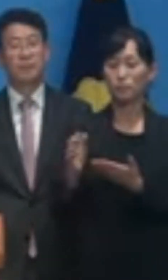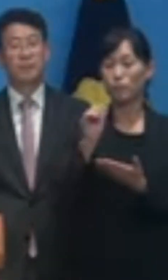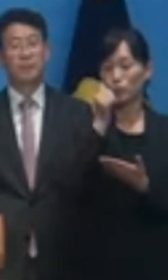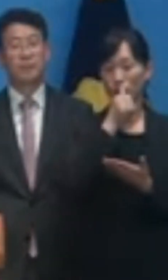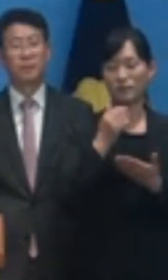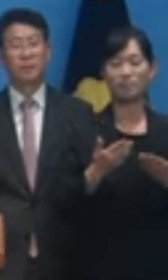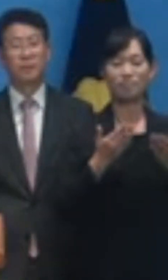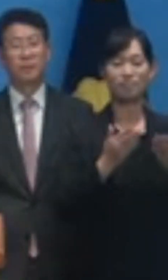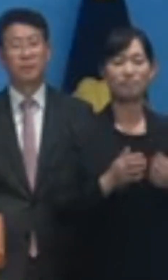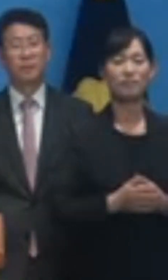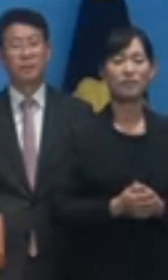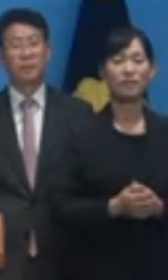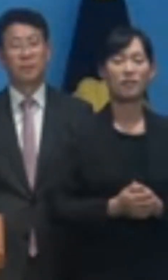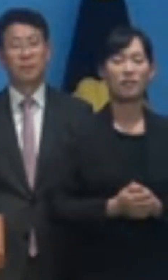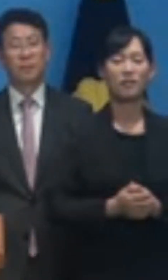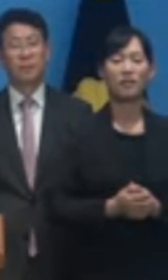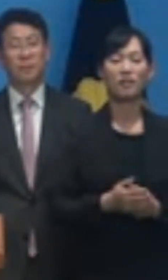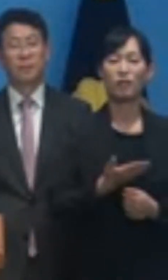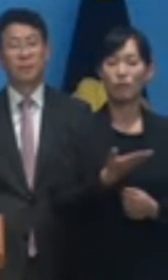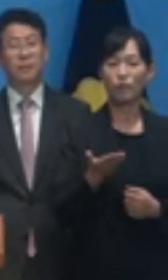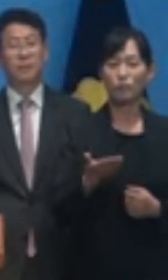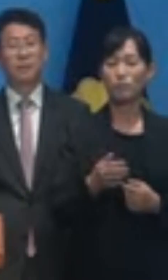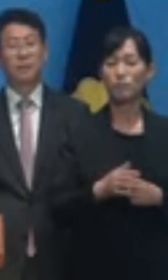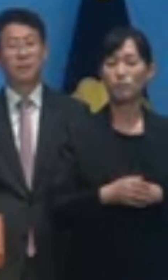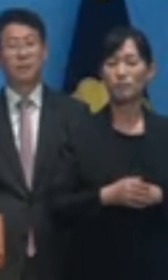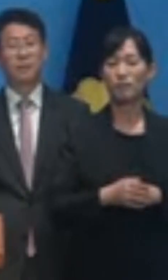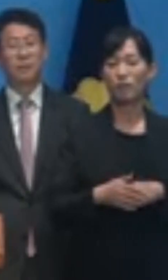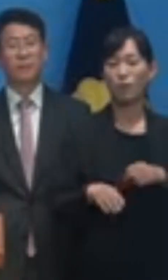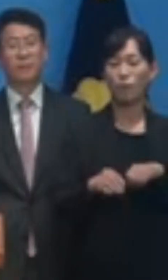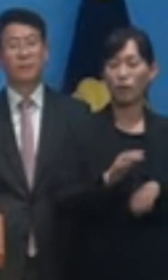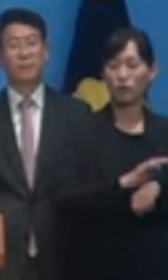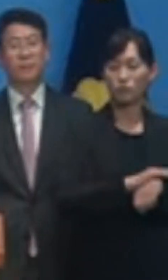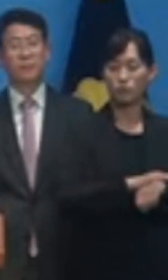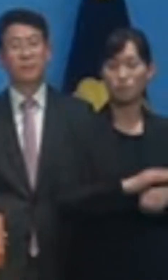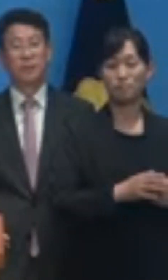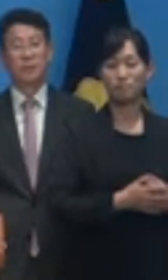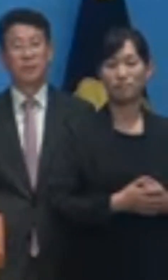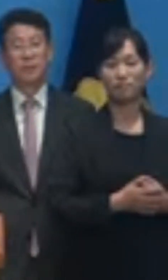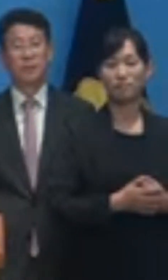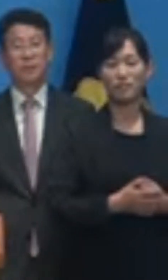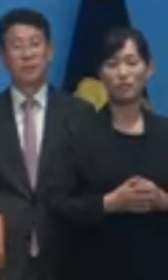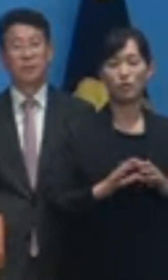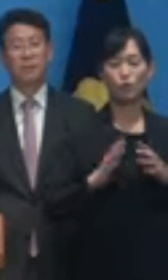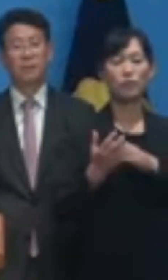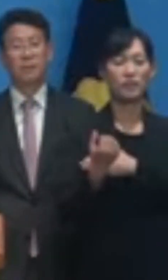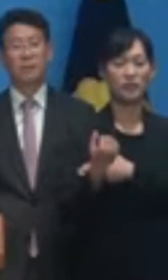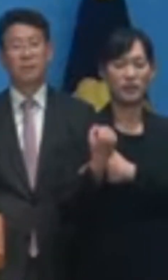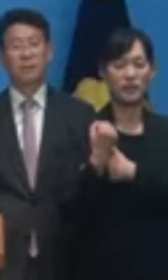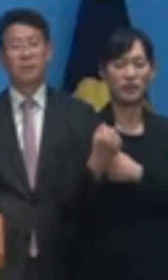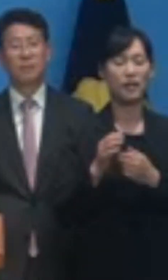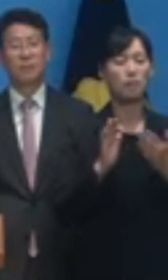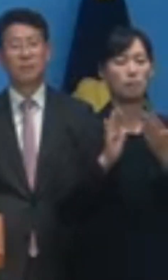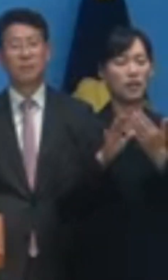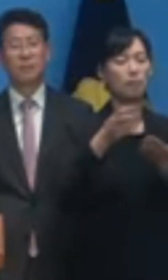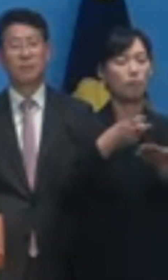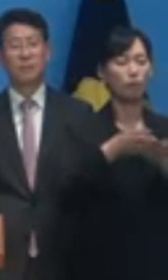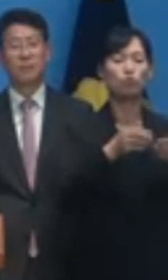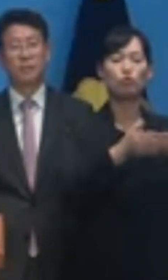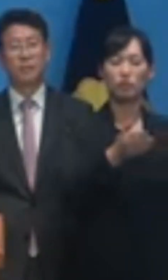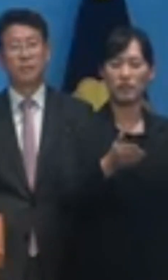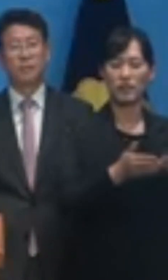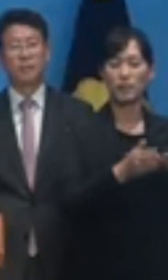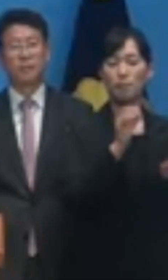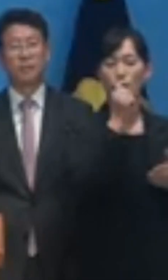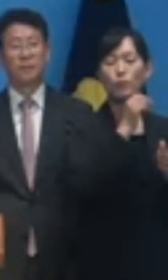소개를 해드리겠습니다. 여러분 보이시는 왼쪽으로 국민의힘 미디어법률단의 원영석